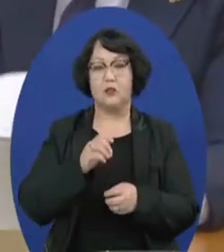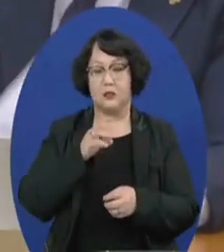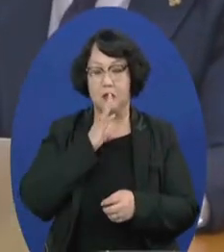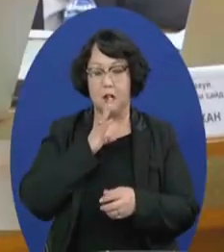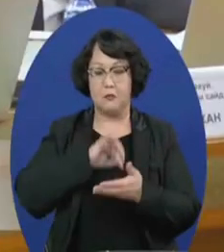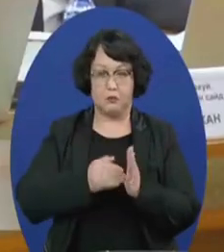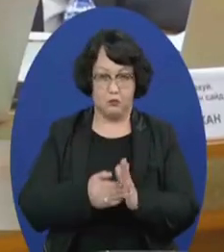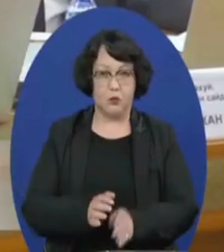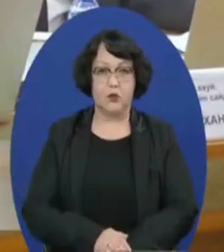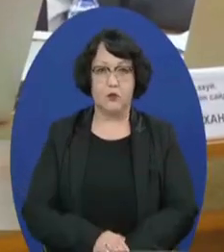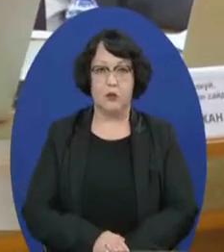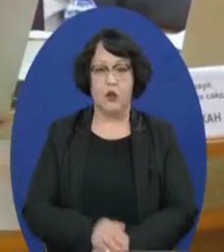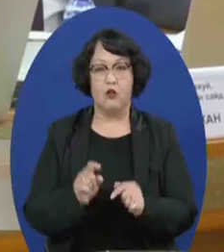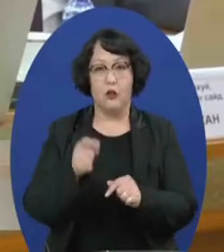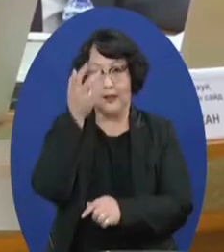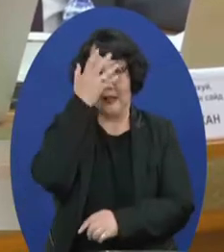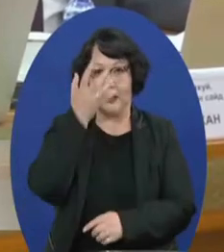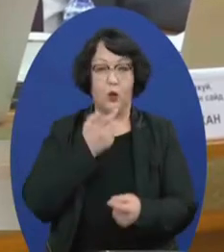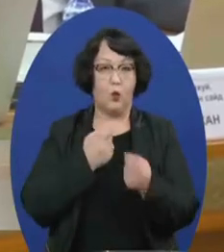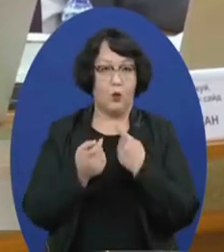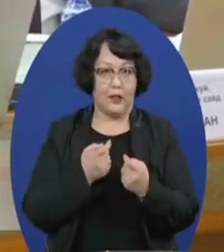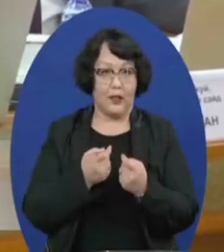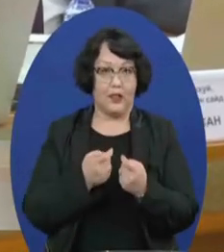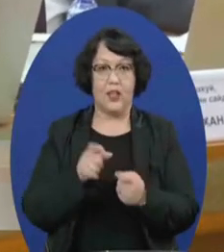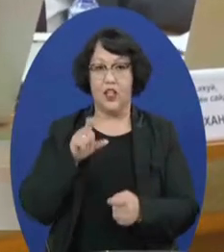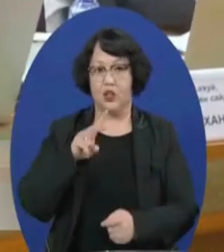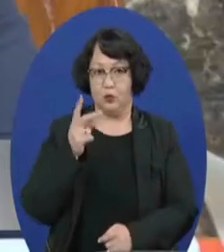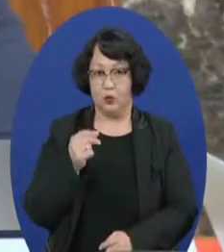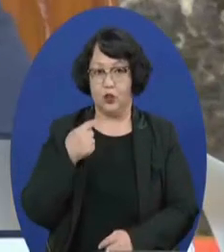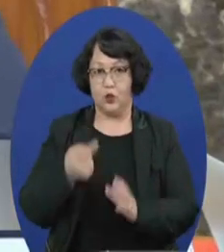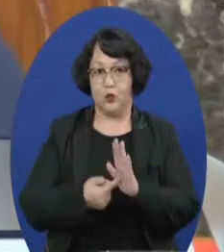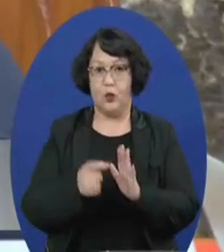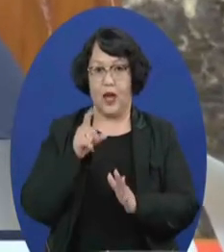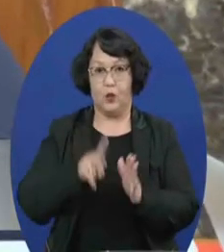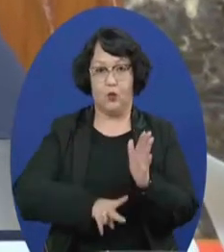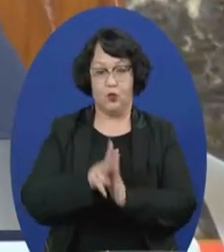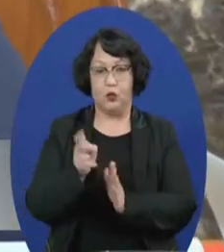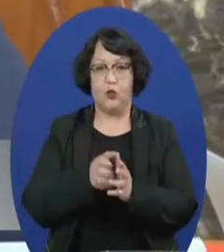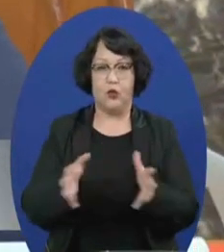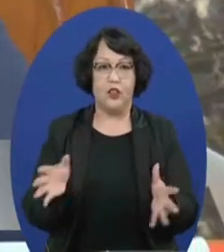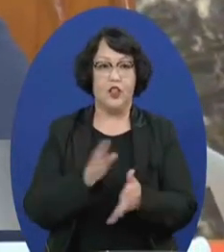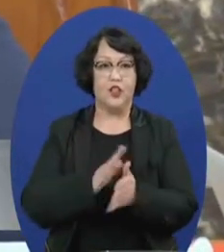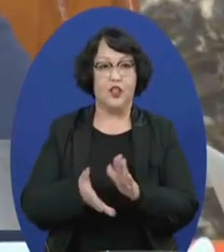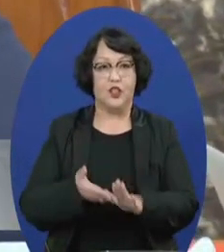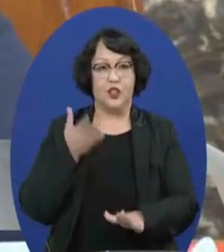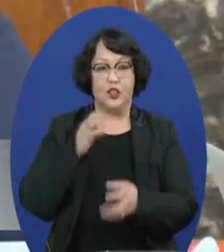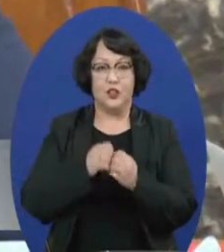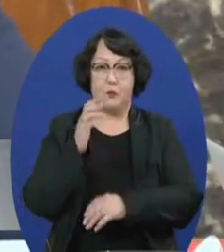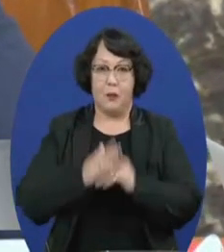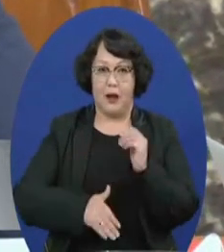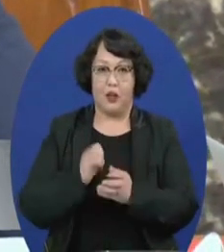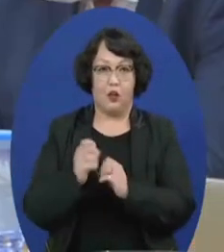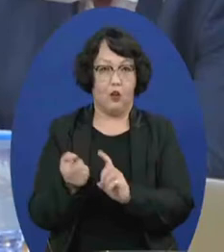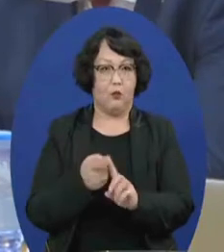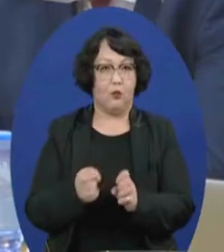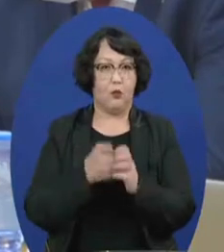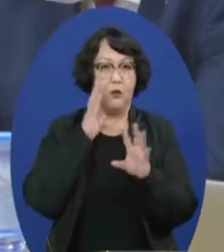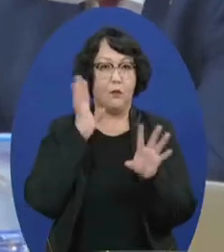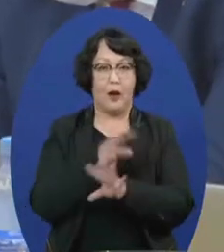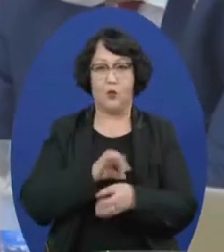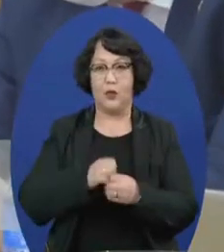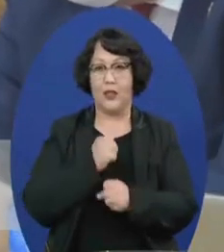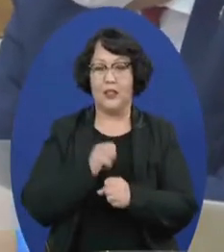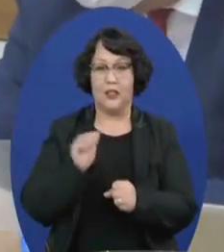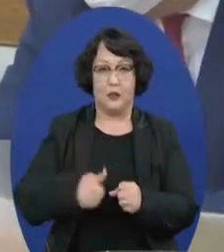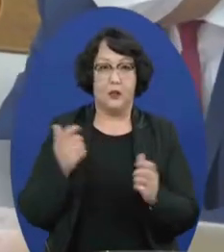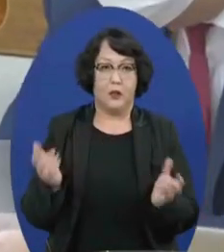байна. Мөн өнөөдрийн засгийн газрын ээлжид хуралдаанаар эрчим хүчний их үүсвэрийг өргөтгөх, шинжлэх, шинээр барихтай холбоотой бүтээн байгуулалтын ажлыг